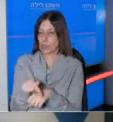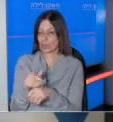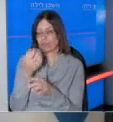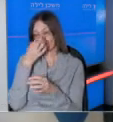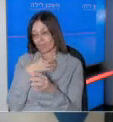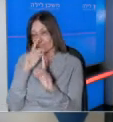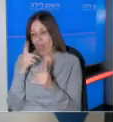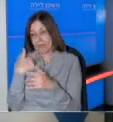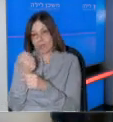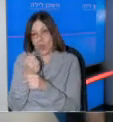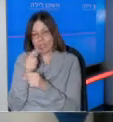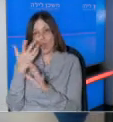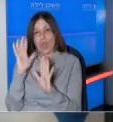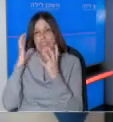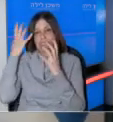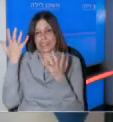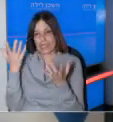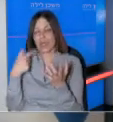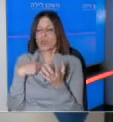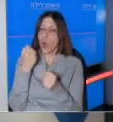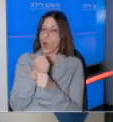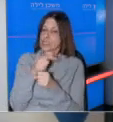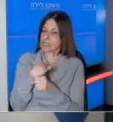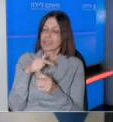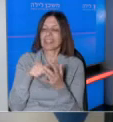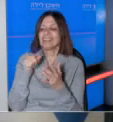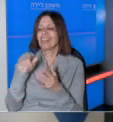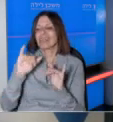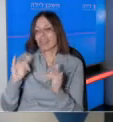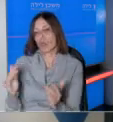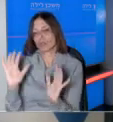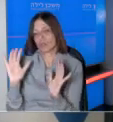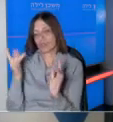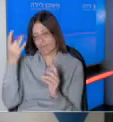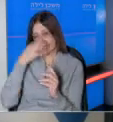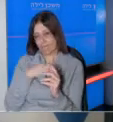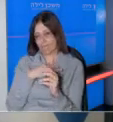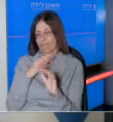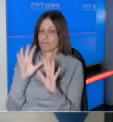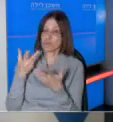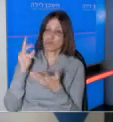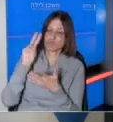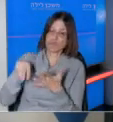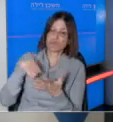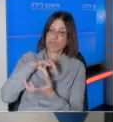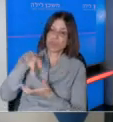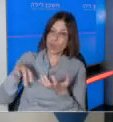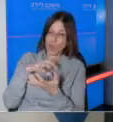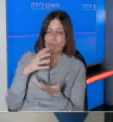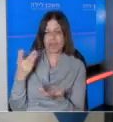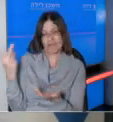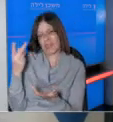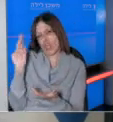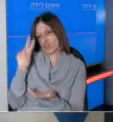ושאלתם למה אתם עושים את זה, אולי זה היסטריה, אנחנו עושים את זה כי זה נכון. עכשיו, אתה שואל האם יש מורכבויות? בוודאי